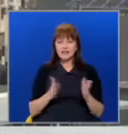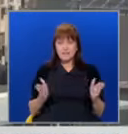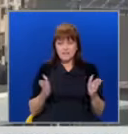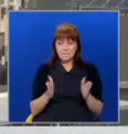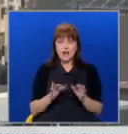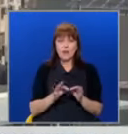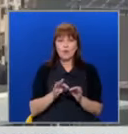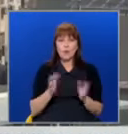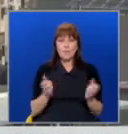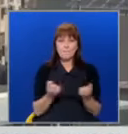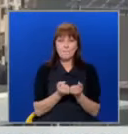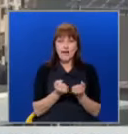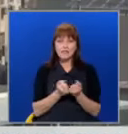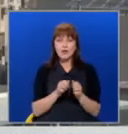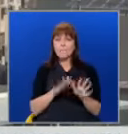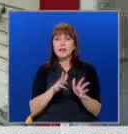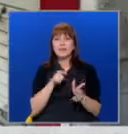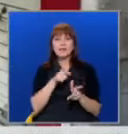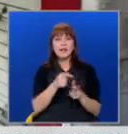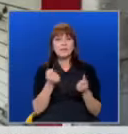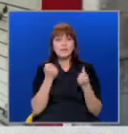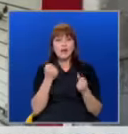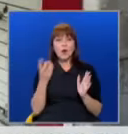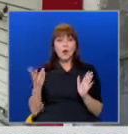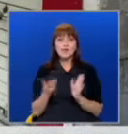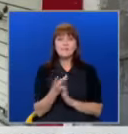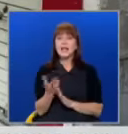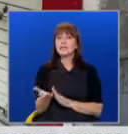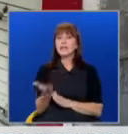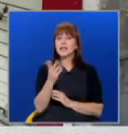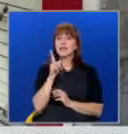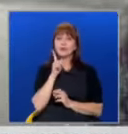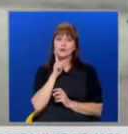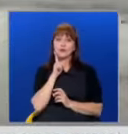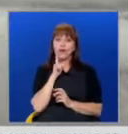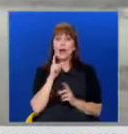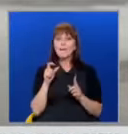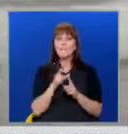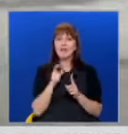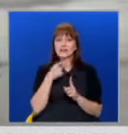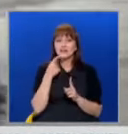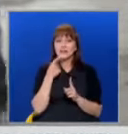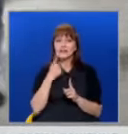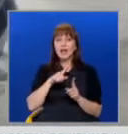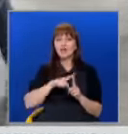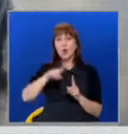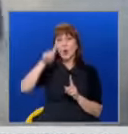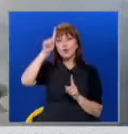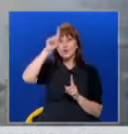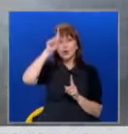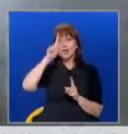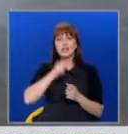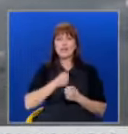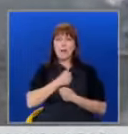километър. Предполага се, че в него живеят около 18 000 души. Палестинците го наричат столицата на